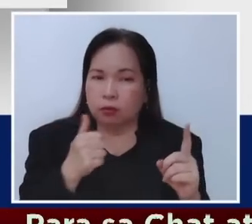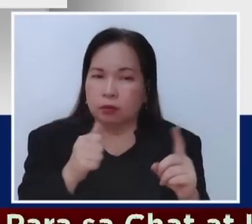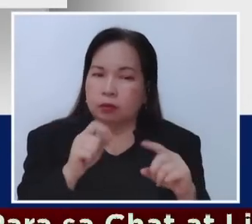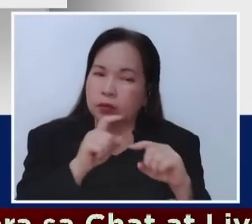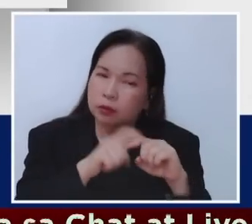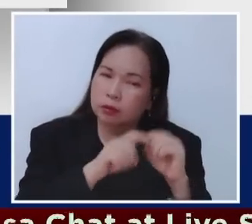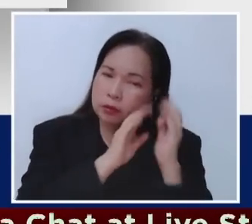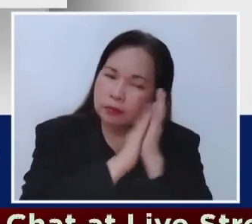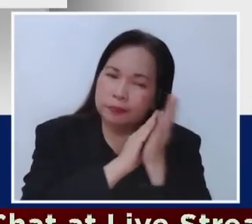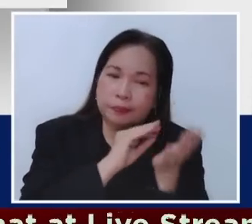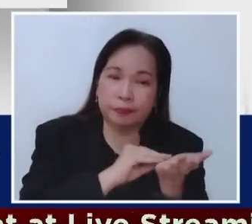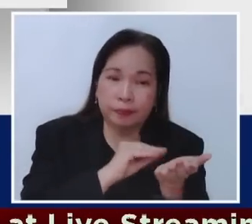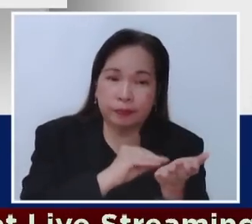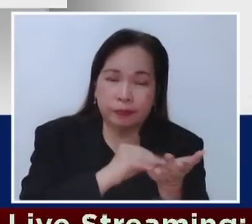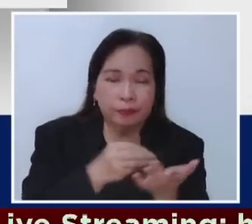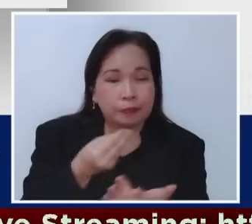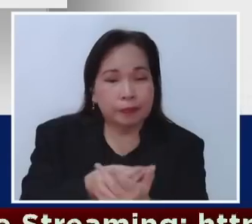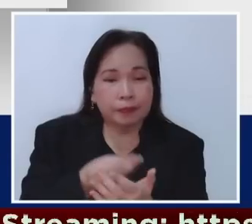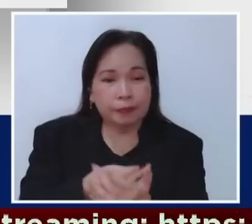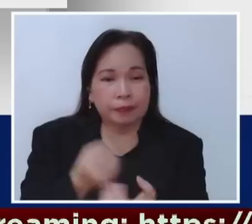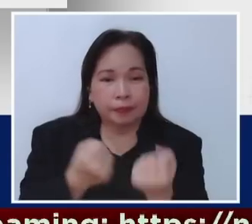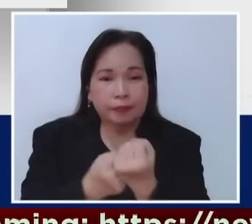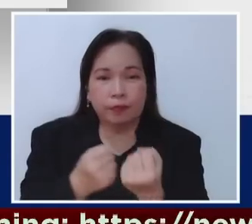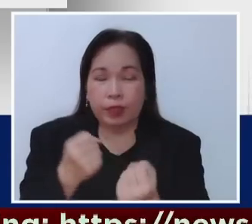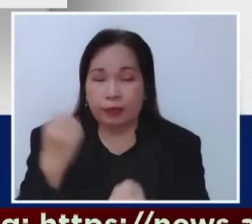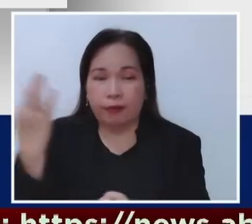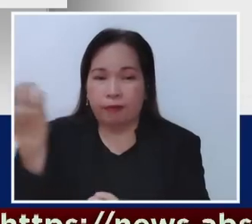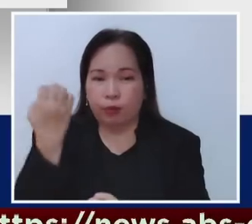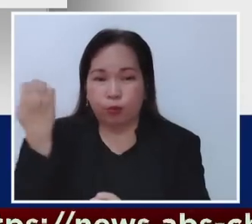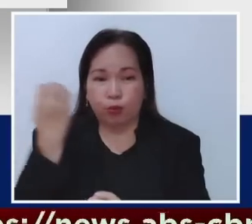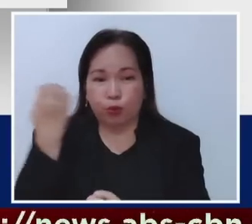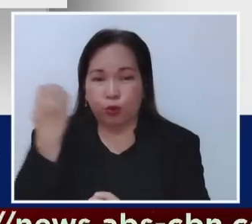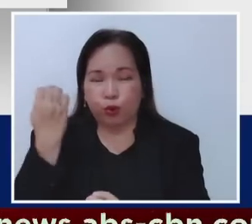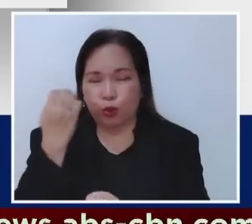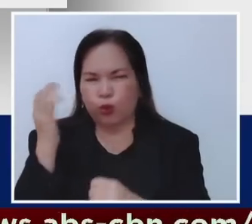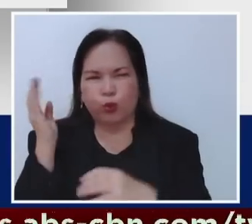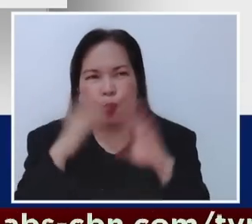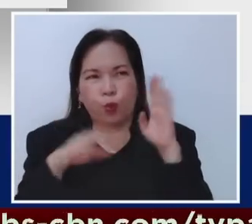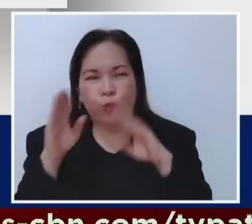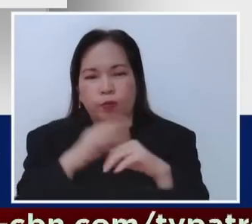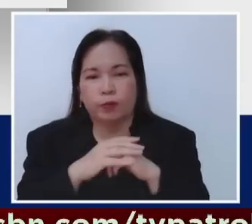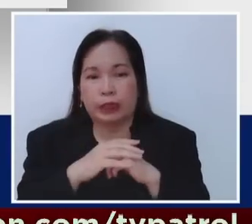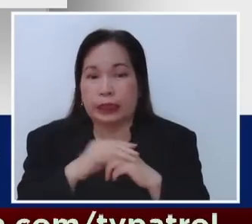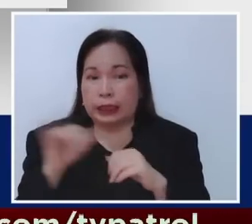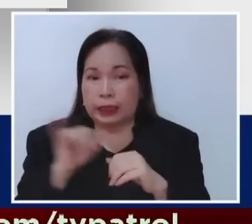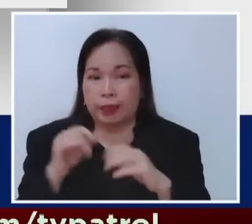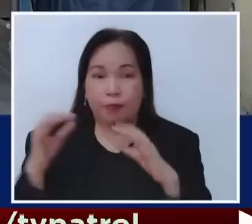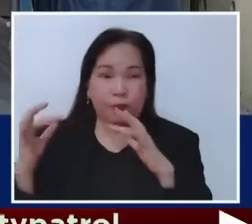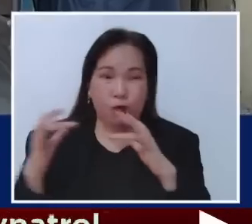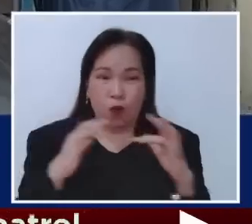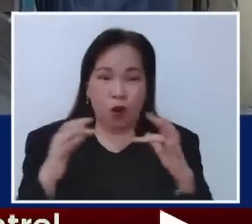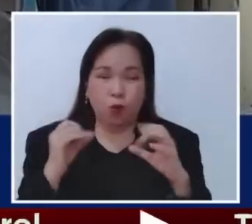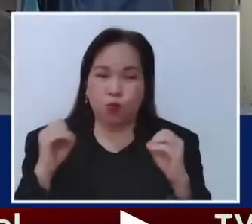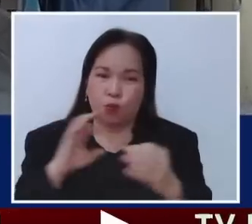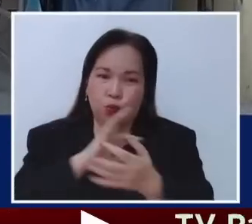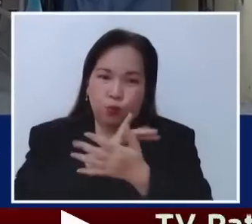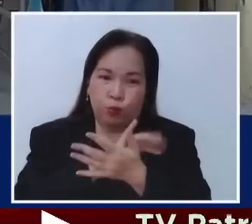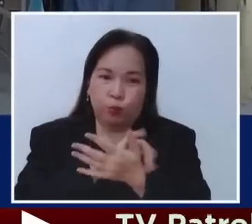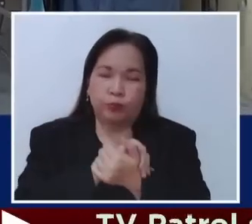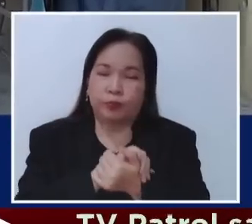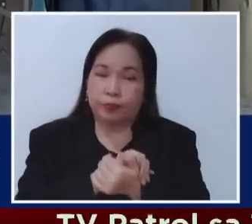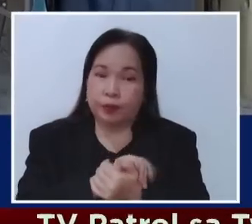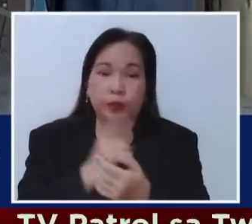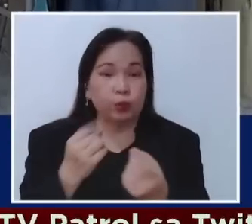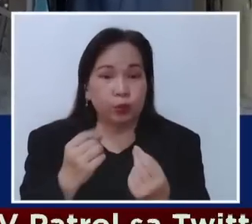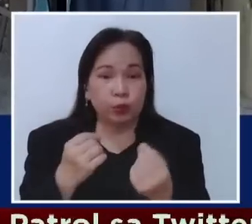at financial assistance sa mga emergency o crisis situation gaya ng giyera o pandemya. Ang dapat gawin